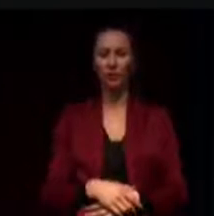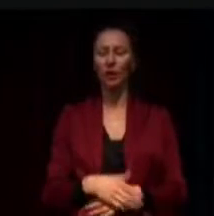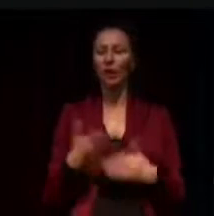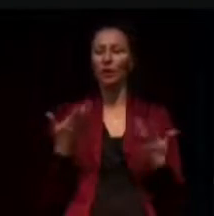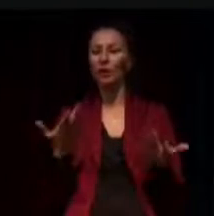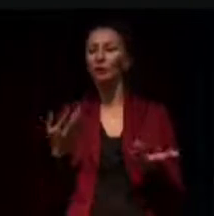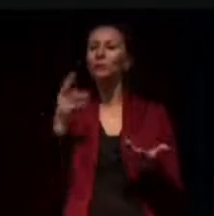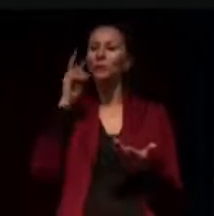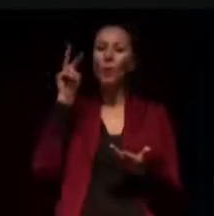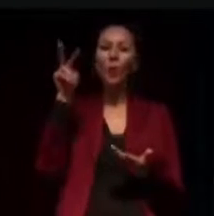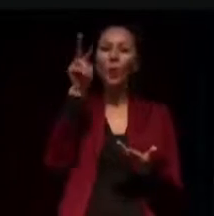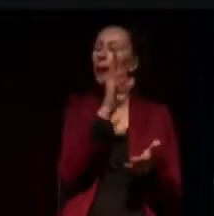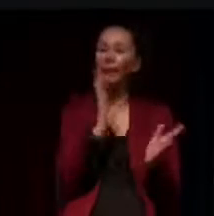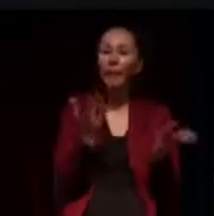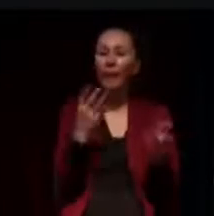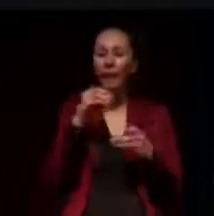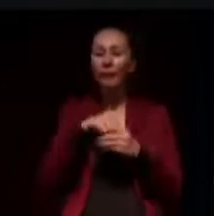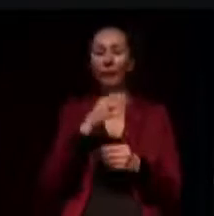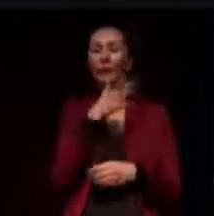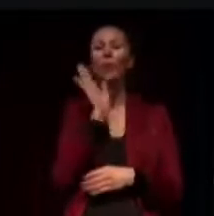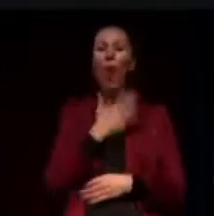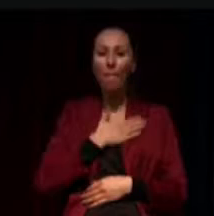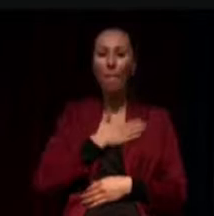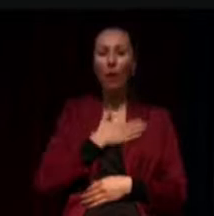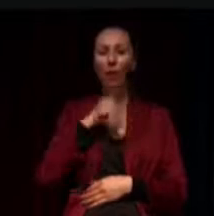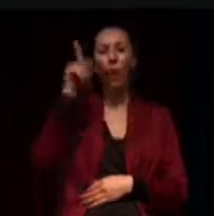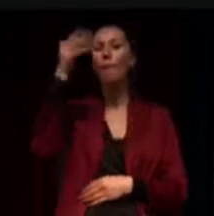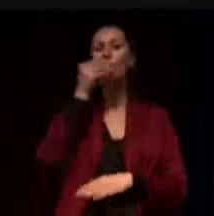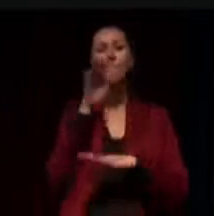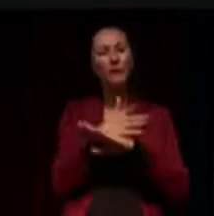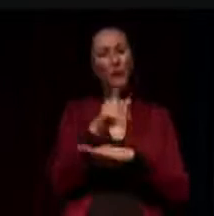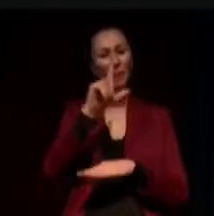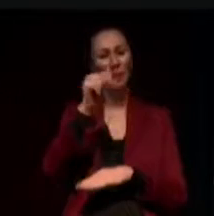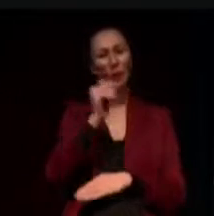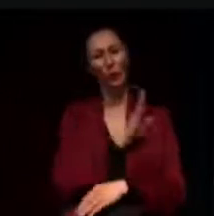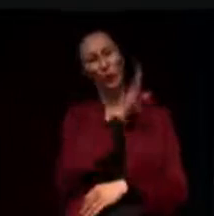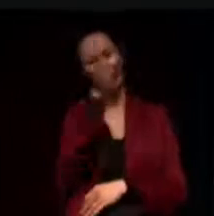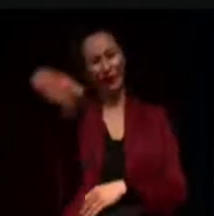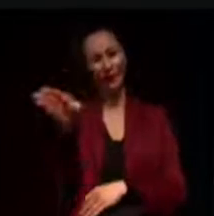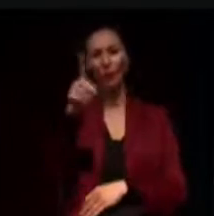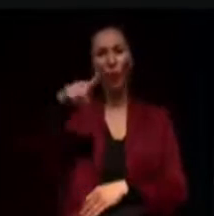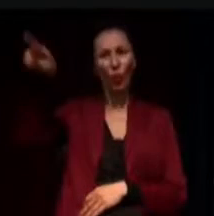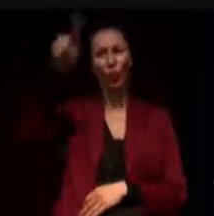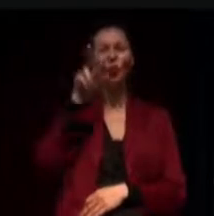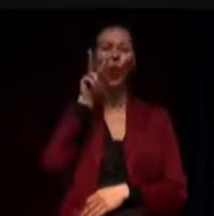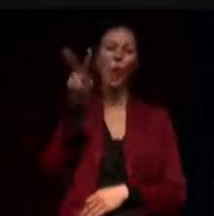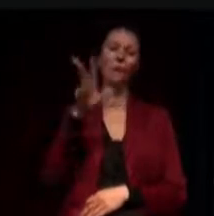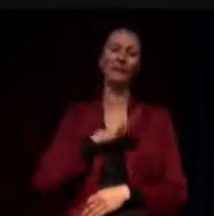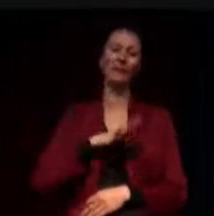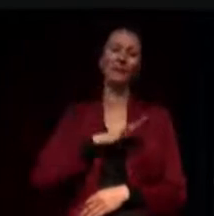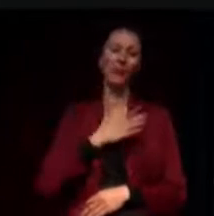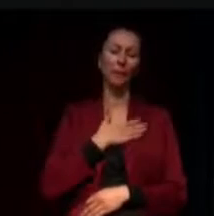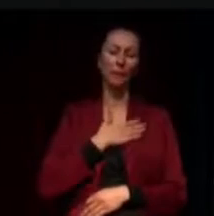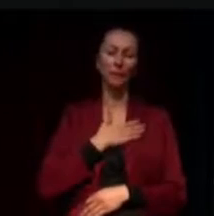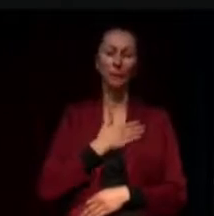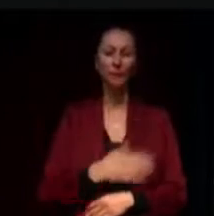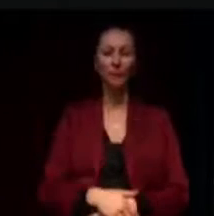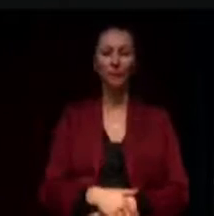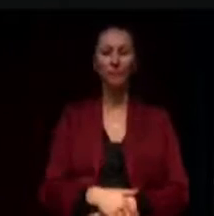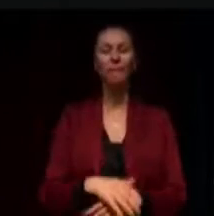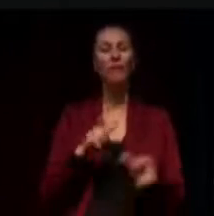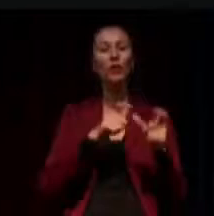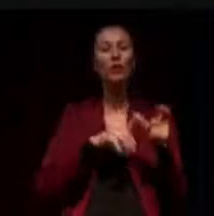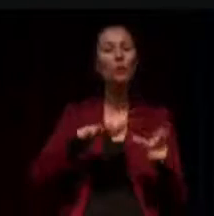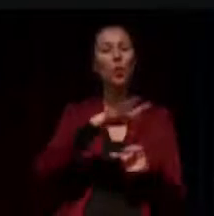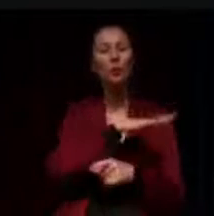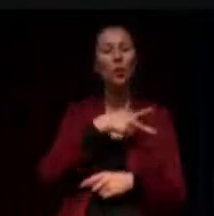Koşullar şuymuş buymuş bilemiyorum ama o pazara bir gün gidip o pazarın koşullarını görmenizi isterim.